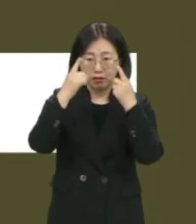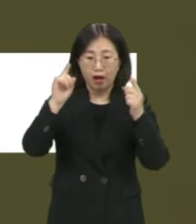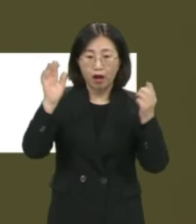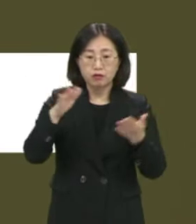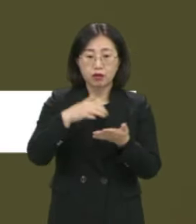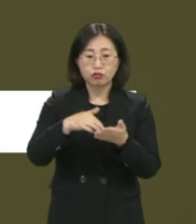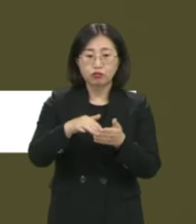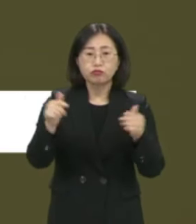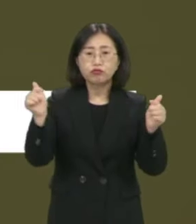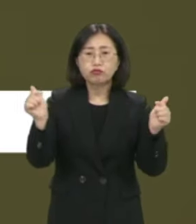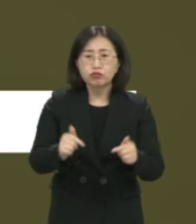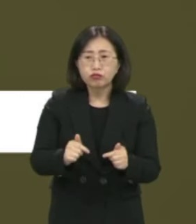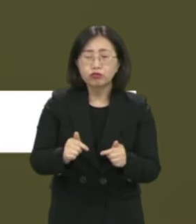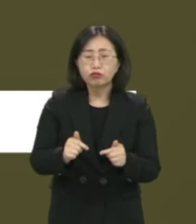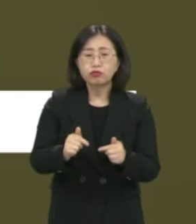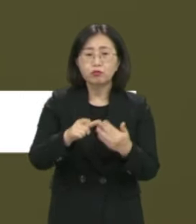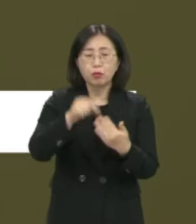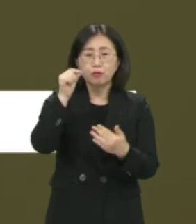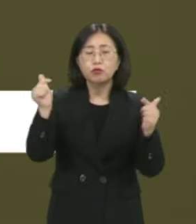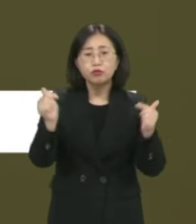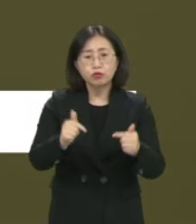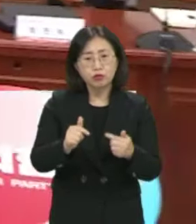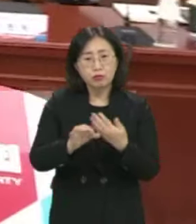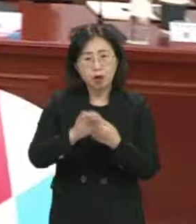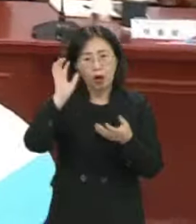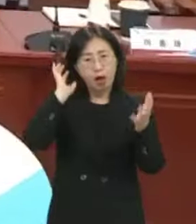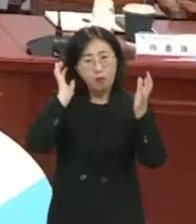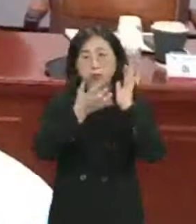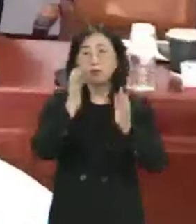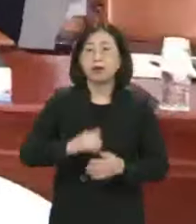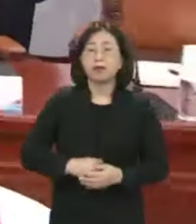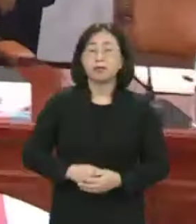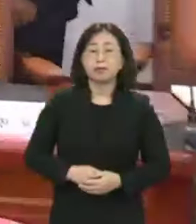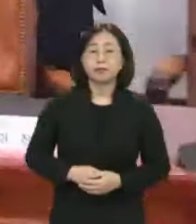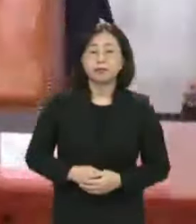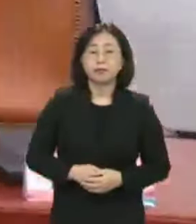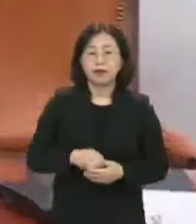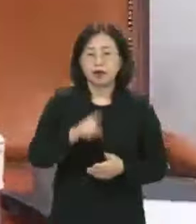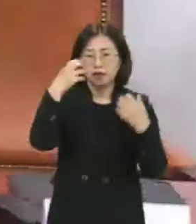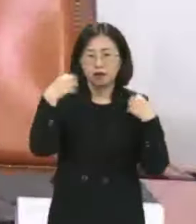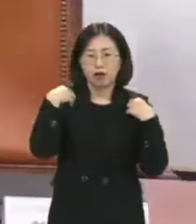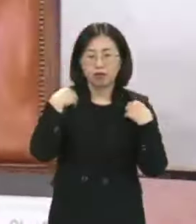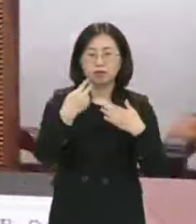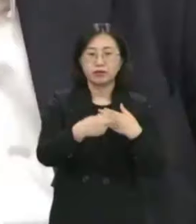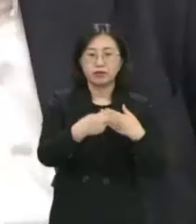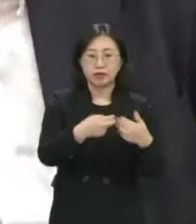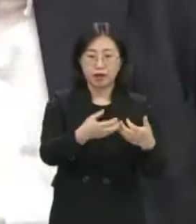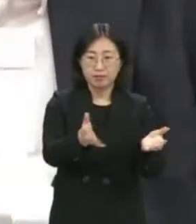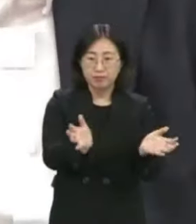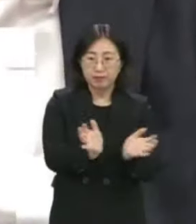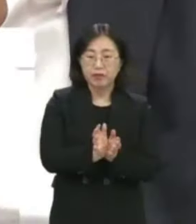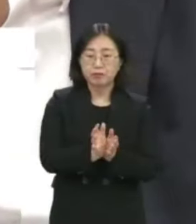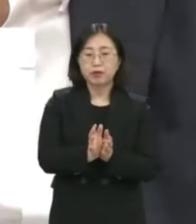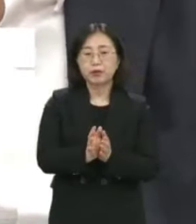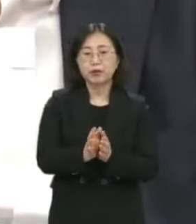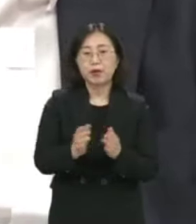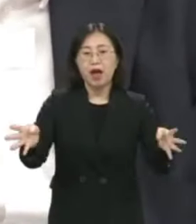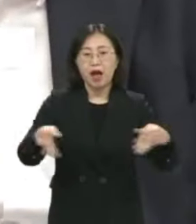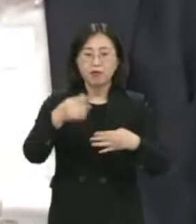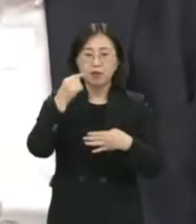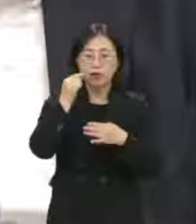거는 입시의 안정성을 크게 훼손하는 거고 여의정 협의체도 타협점을 찾지 못하고 평행선을 달리는 가운데